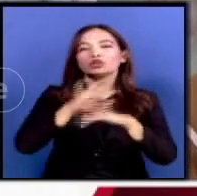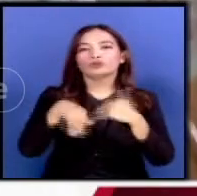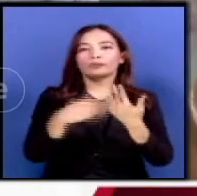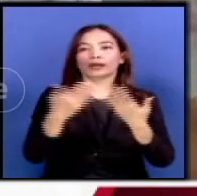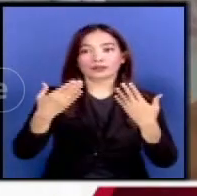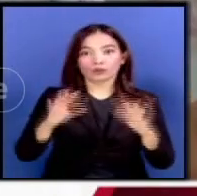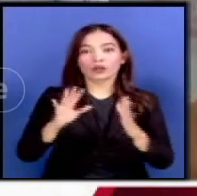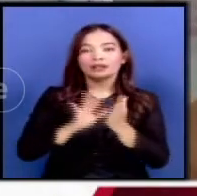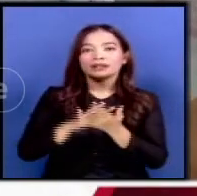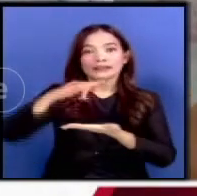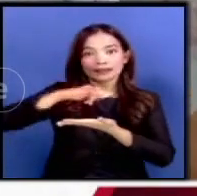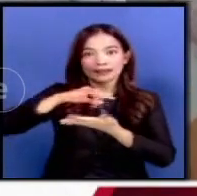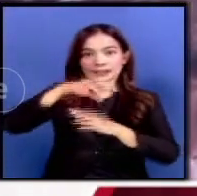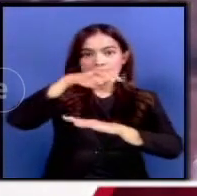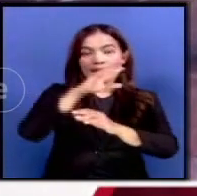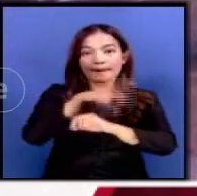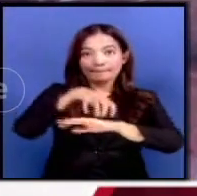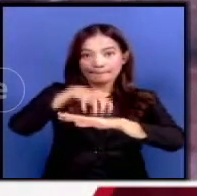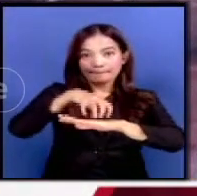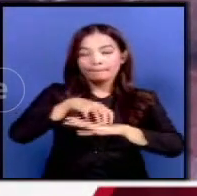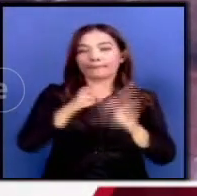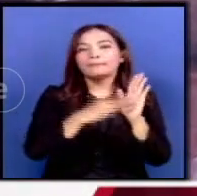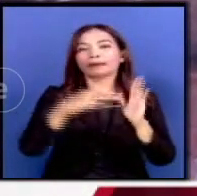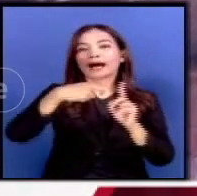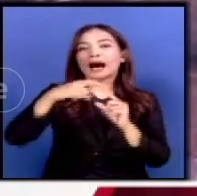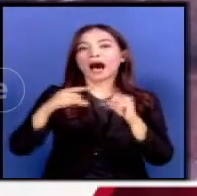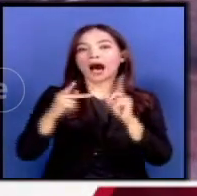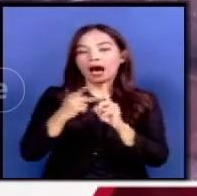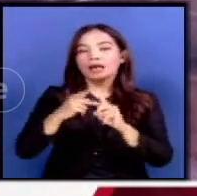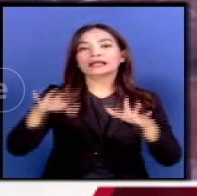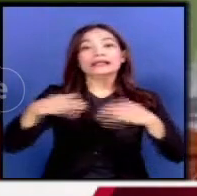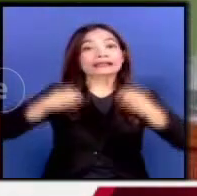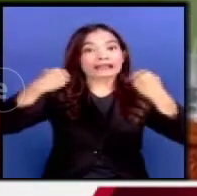Makkah bisa tetap sehat dan lancar menjalani rangkaian ibadah haji.